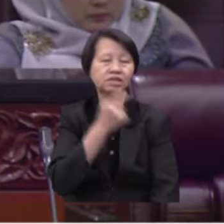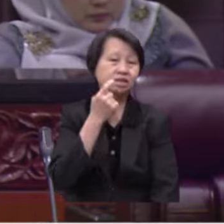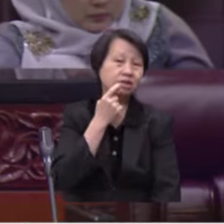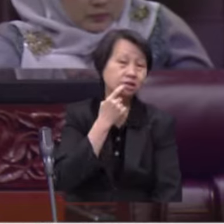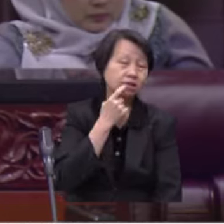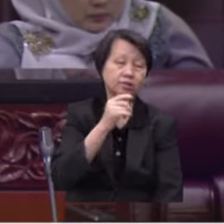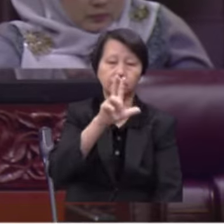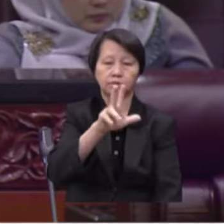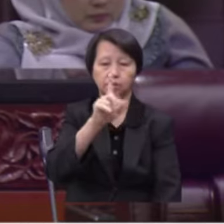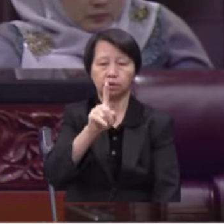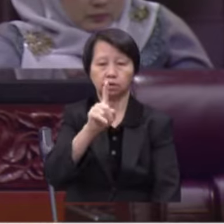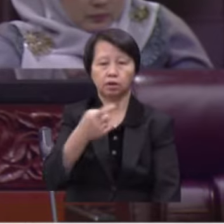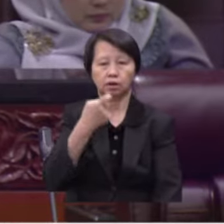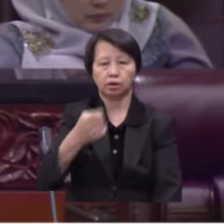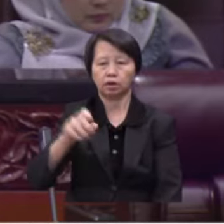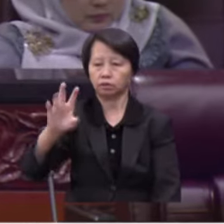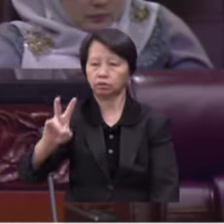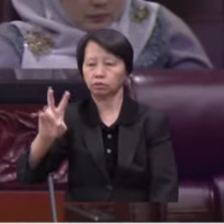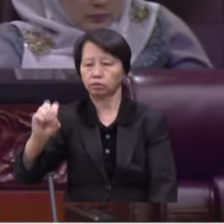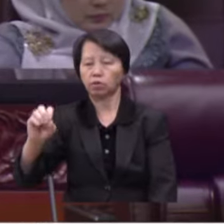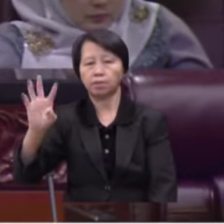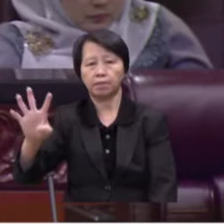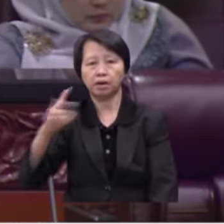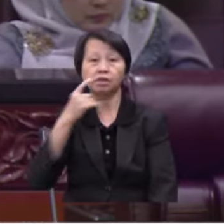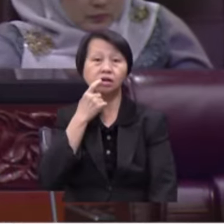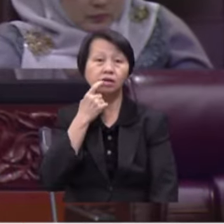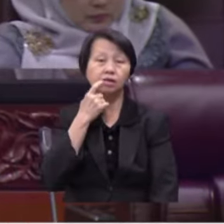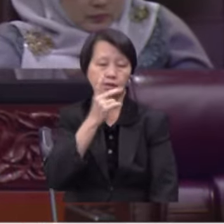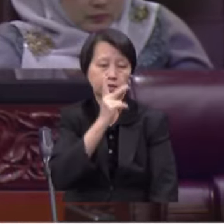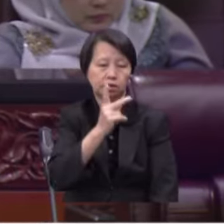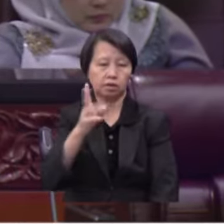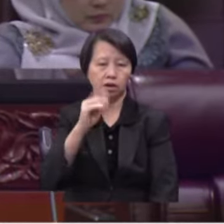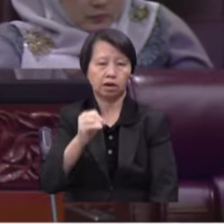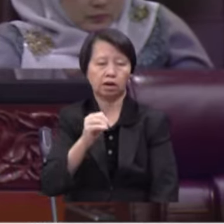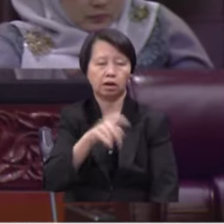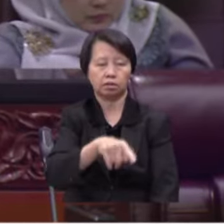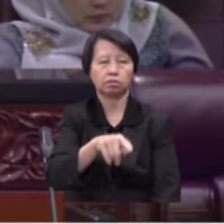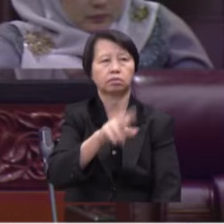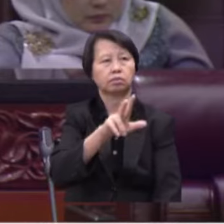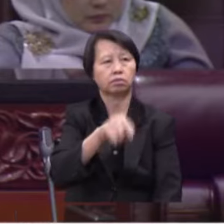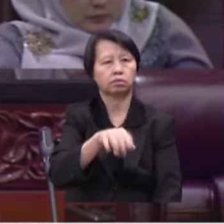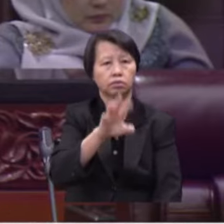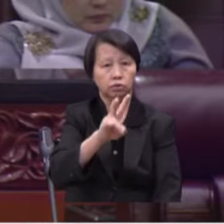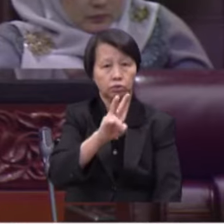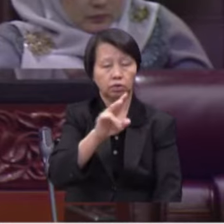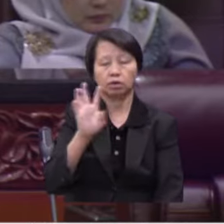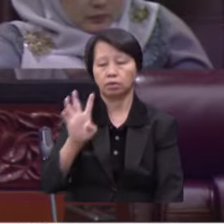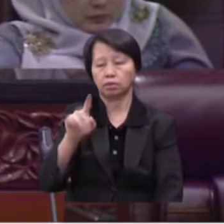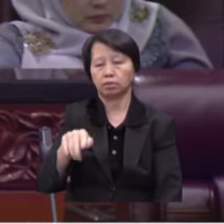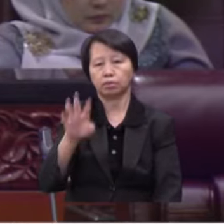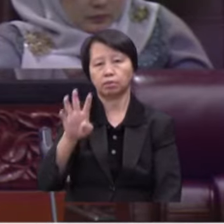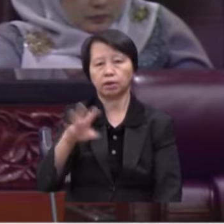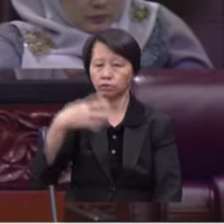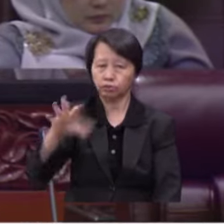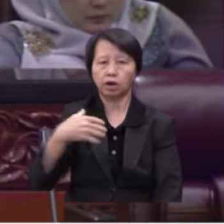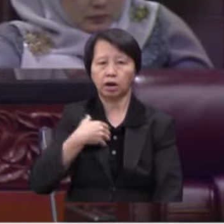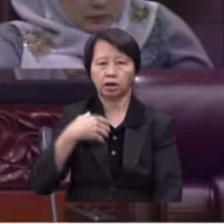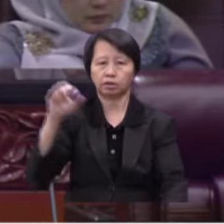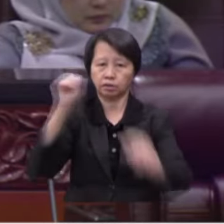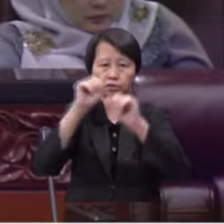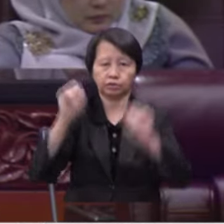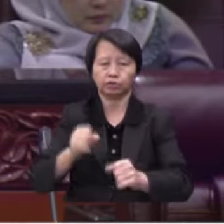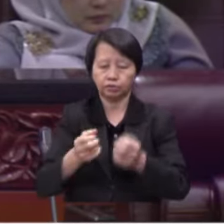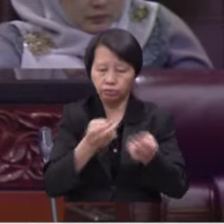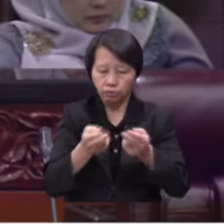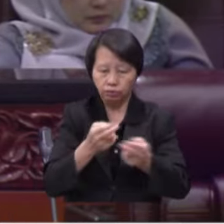Pulau 31 daripada 74 klinik pergigihan yaitu 48 400 telah mempunyai sistem pengurusan